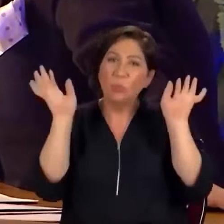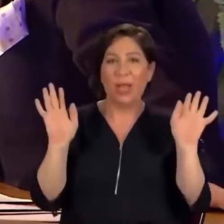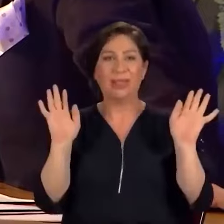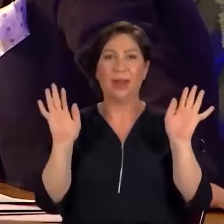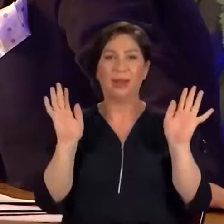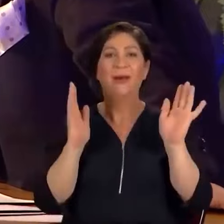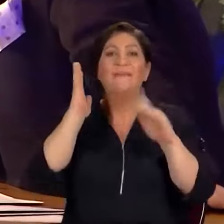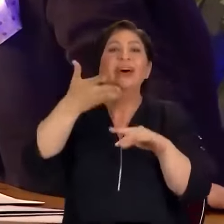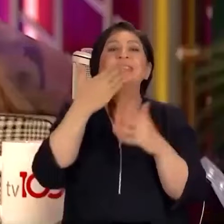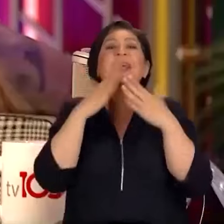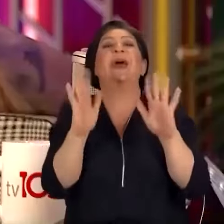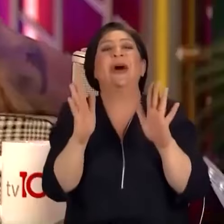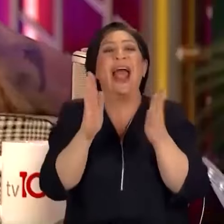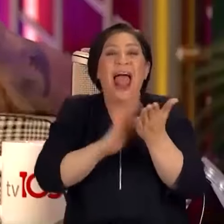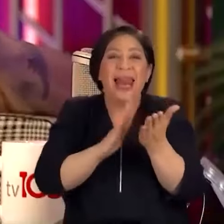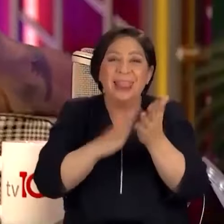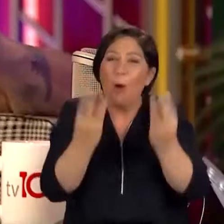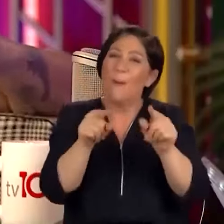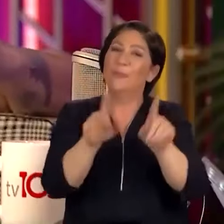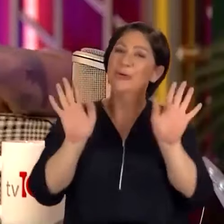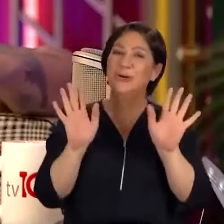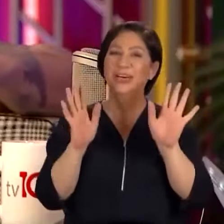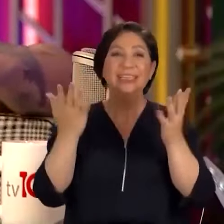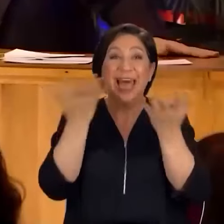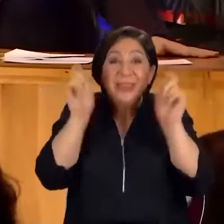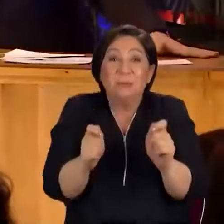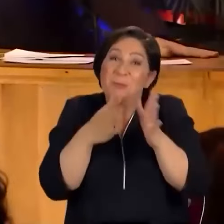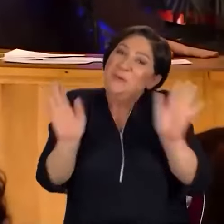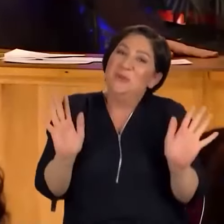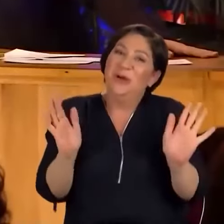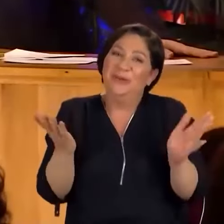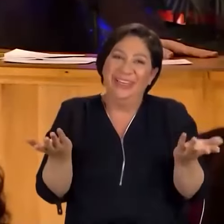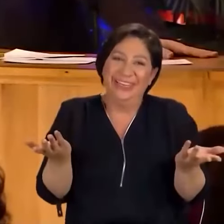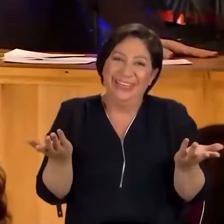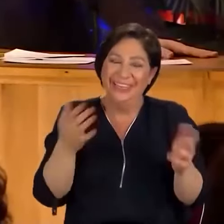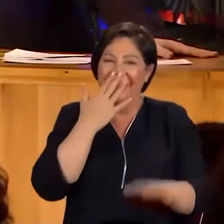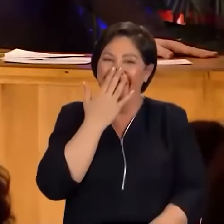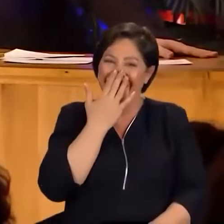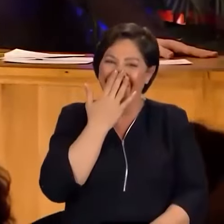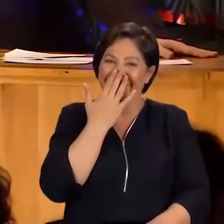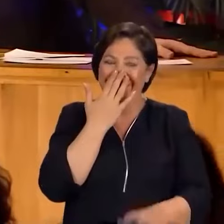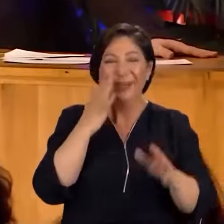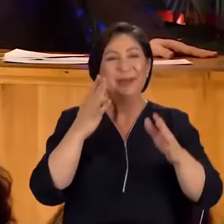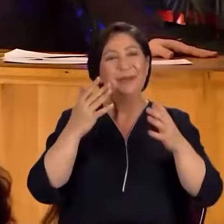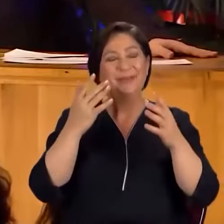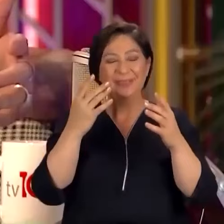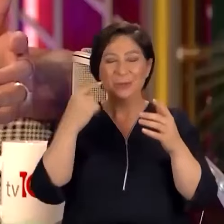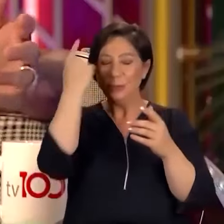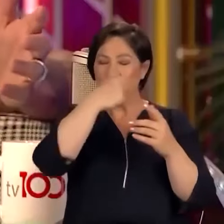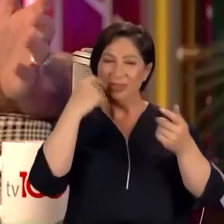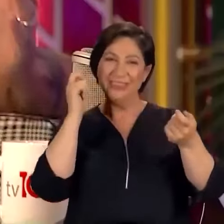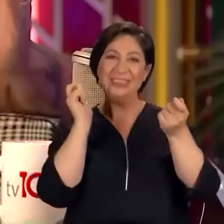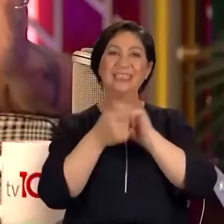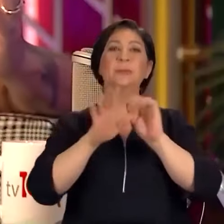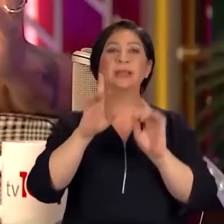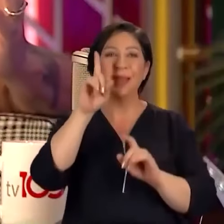Hani yani bunu daha ne yapabileceğimi bilmiyorum. Herhalde imajını değiştirmeyen,